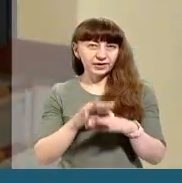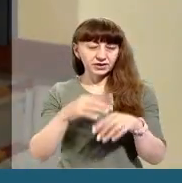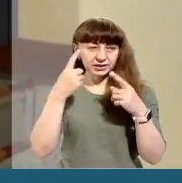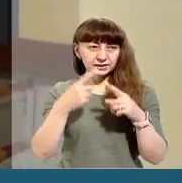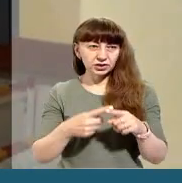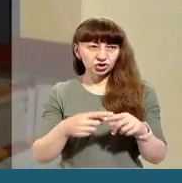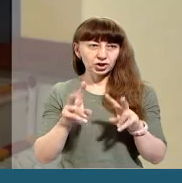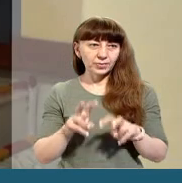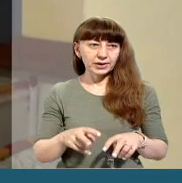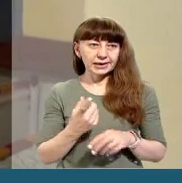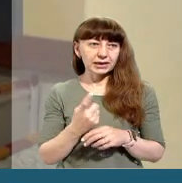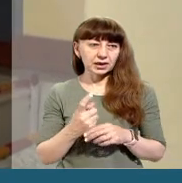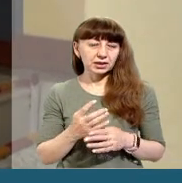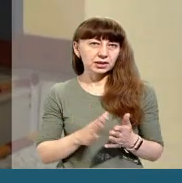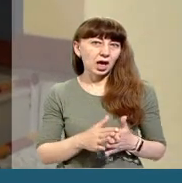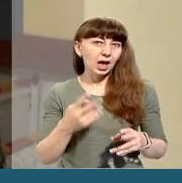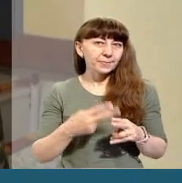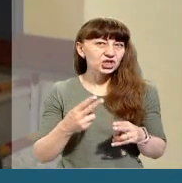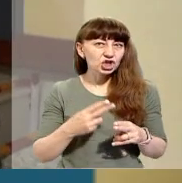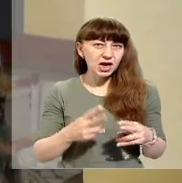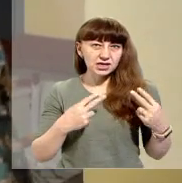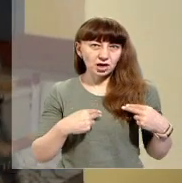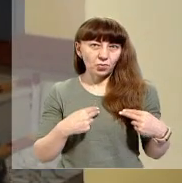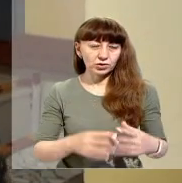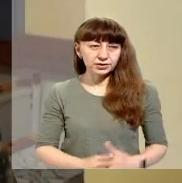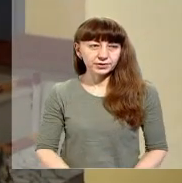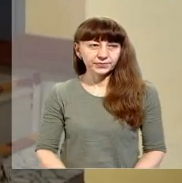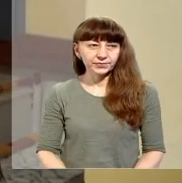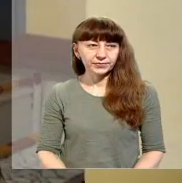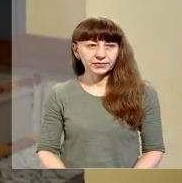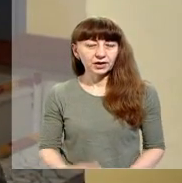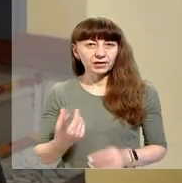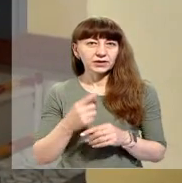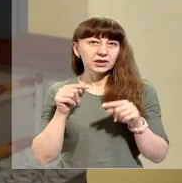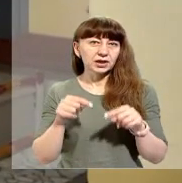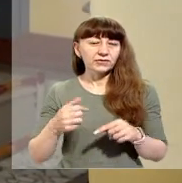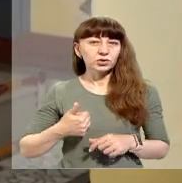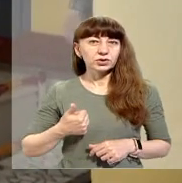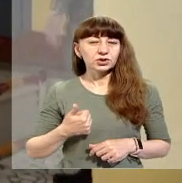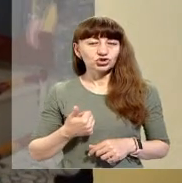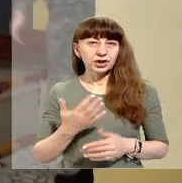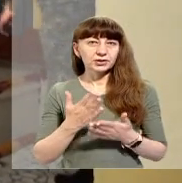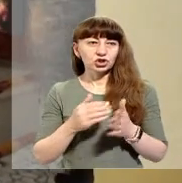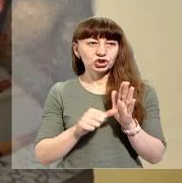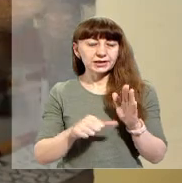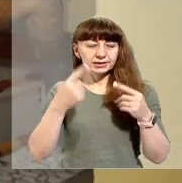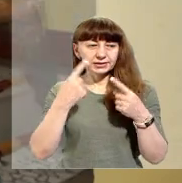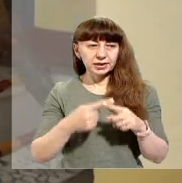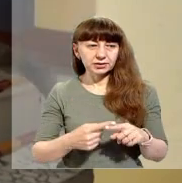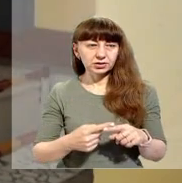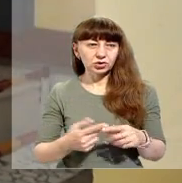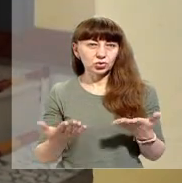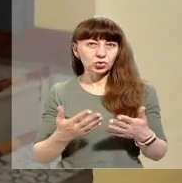мүмкін. Осы әскери бөлімде біз тексеріс жүргізетін 60 шақты техника бар. Ол біріншіден жол жүрудегі